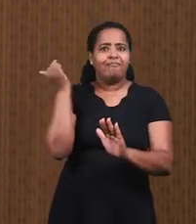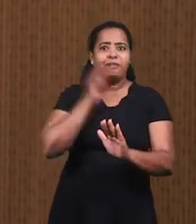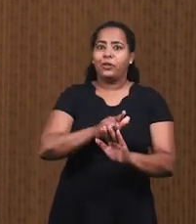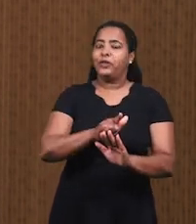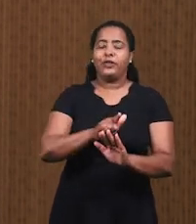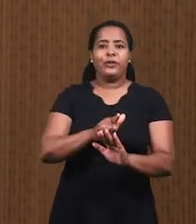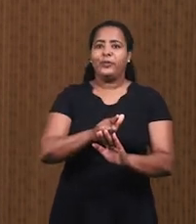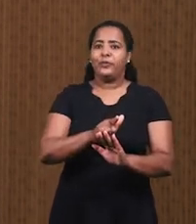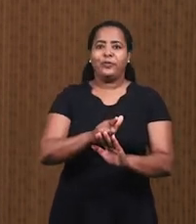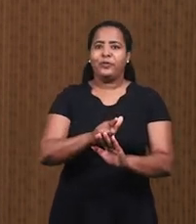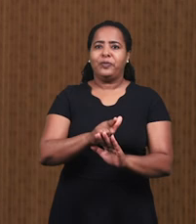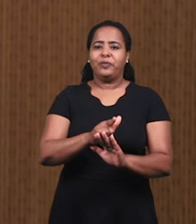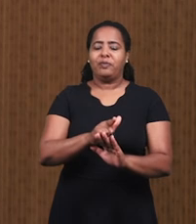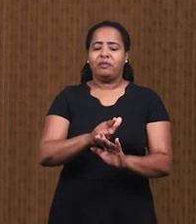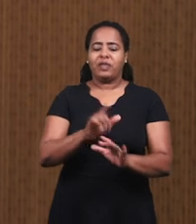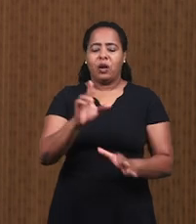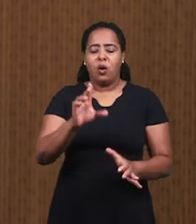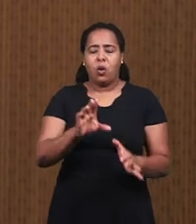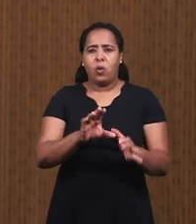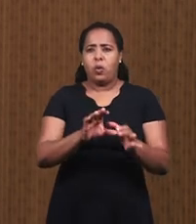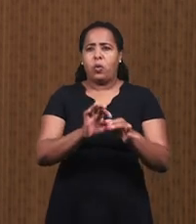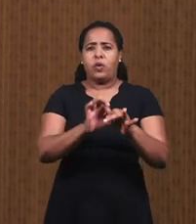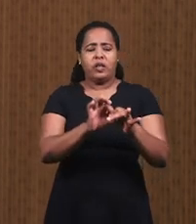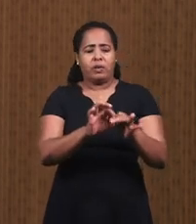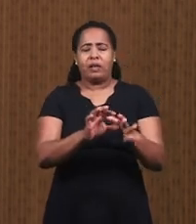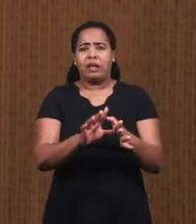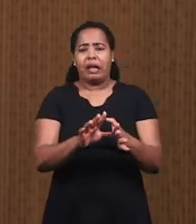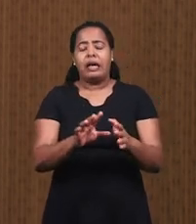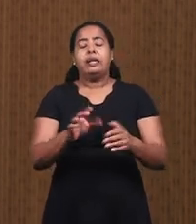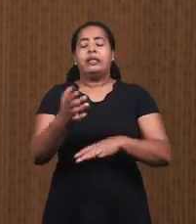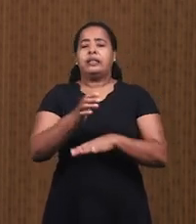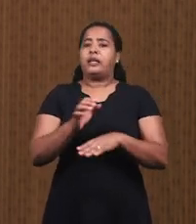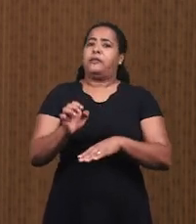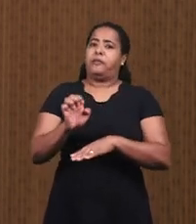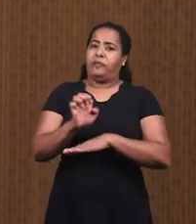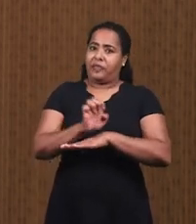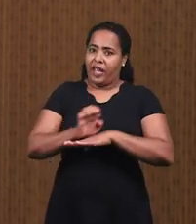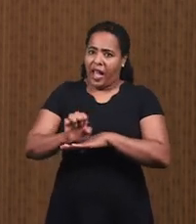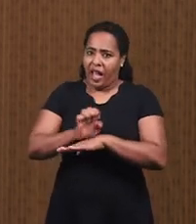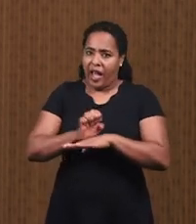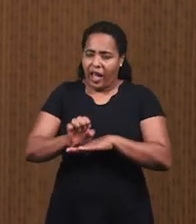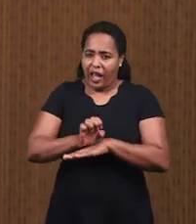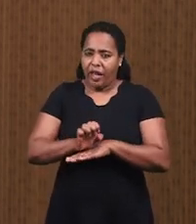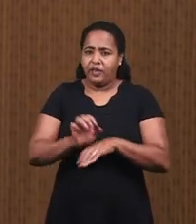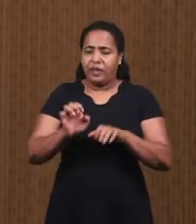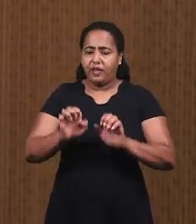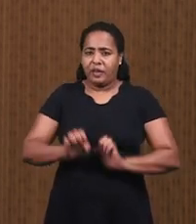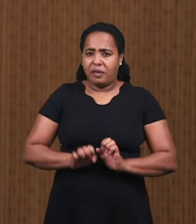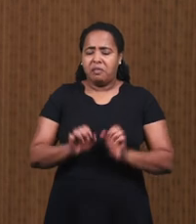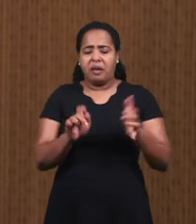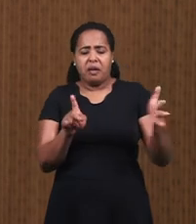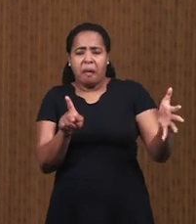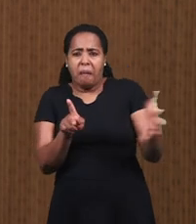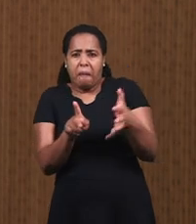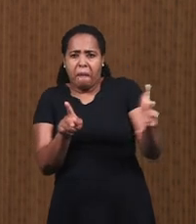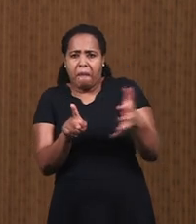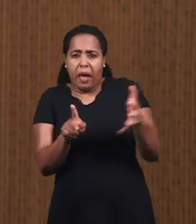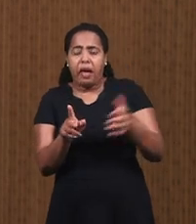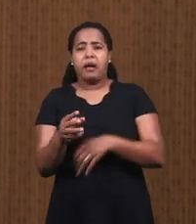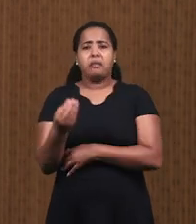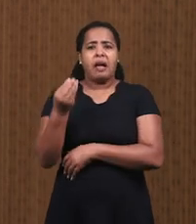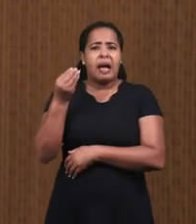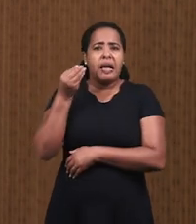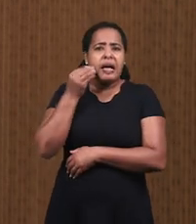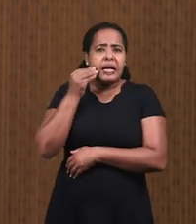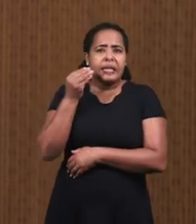Продолжение проекта, чтобы закончилось, он не смог. Итак, Ефес, Смирна,